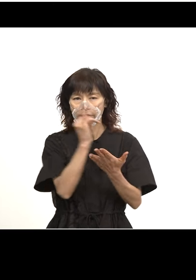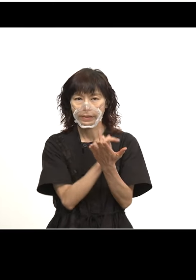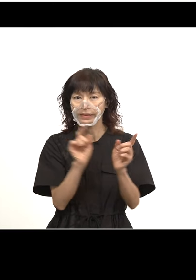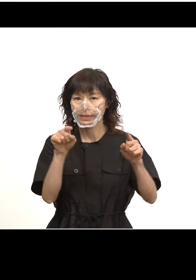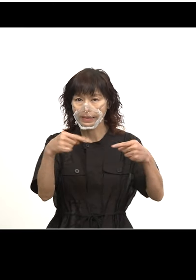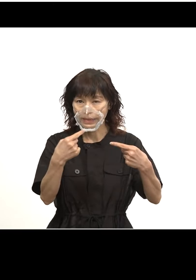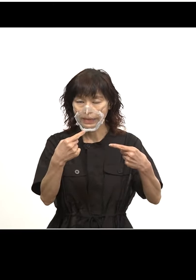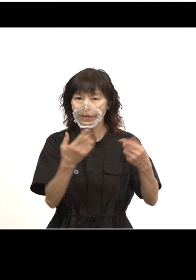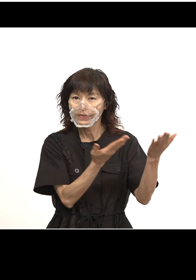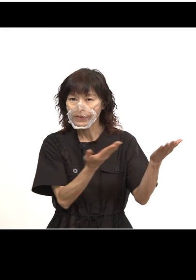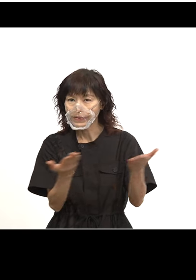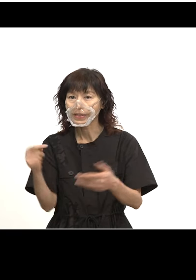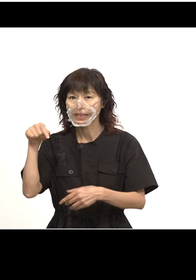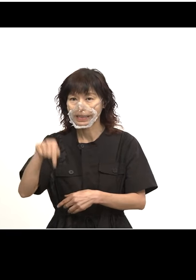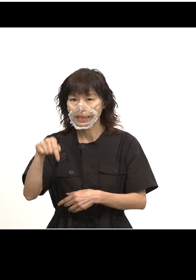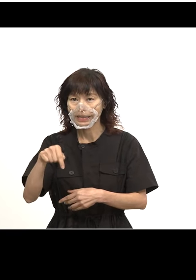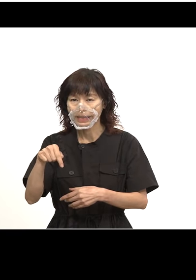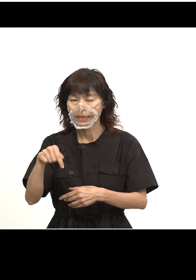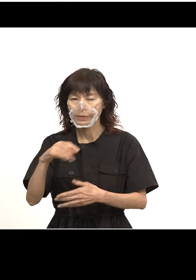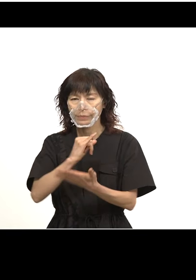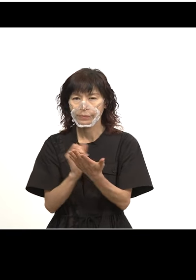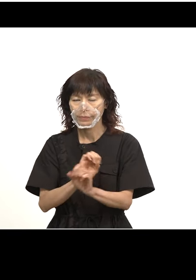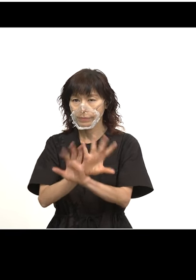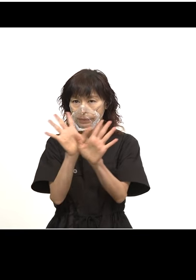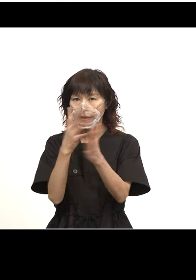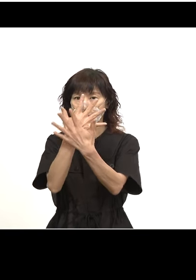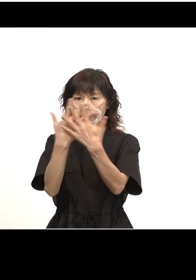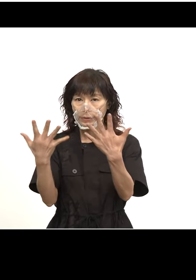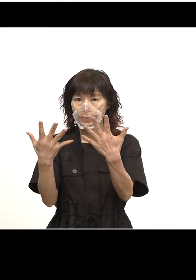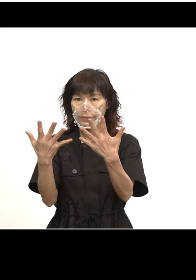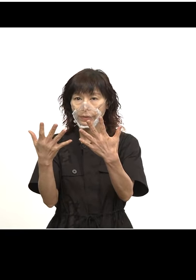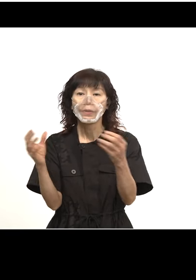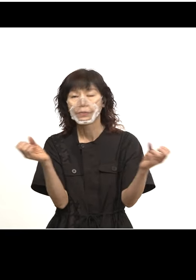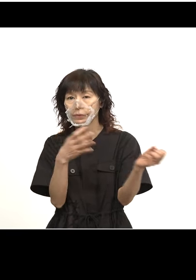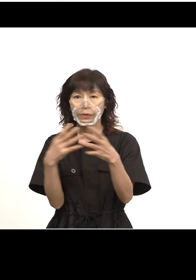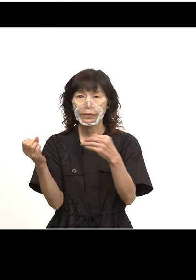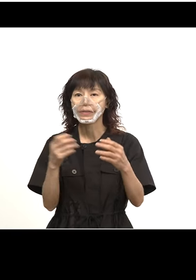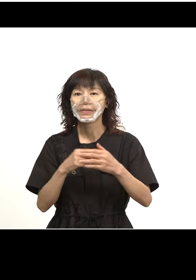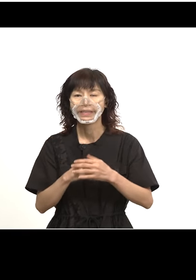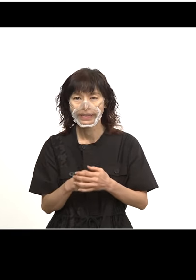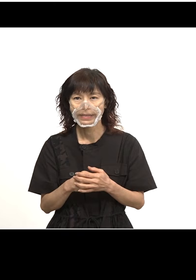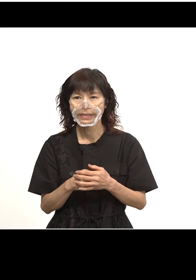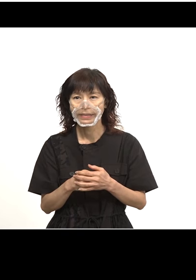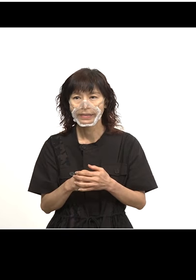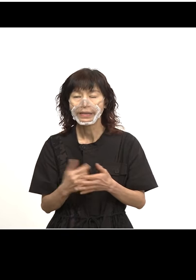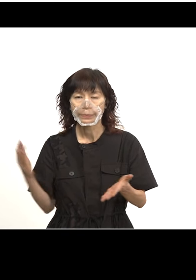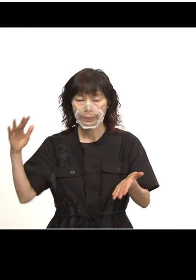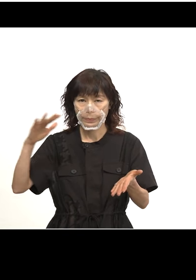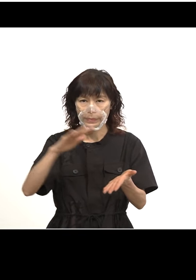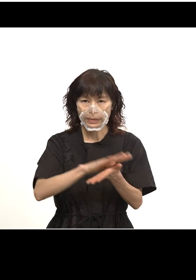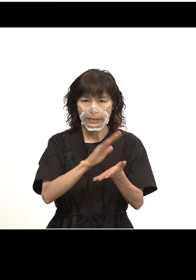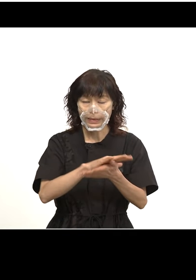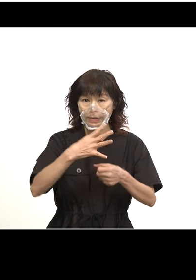节欢迎大家嚟到今日呢个无限量嘅网上圆桌讨论，踏入第四年